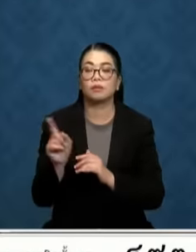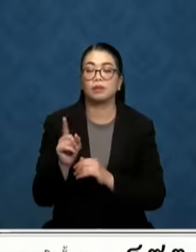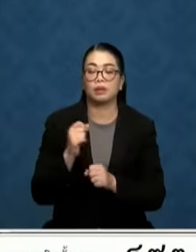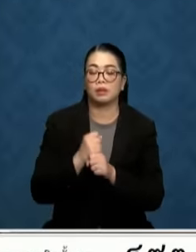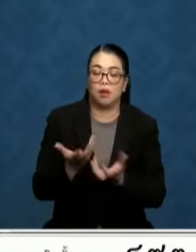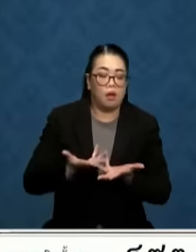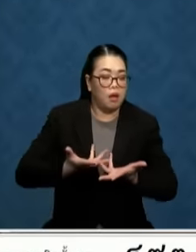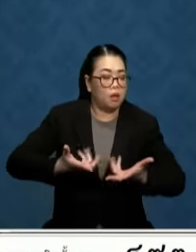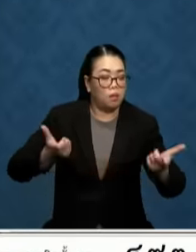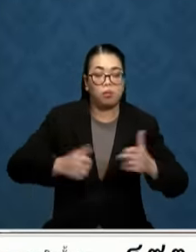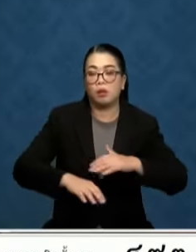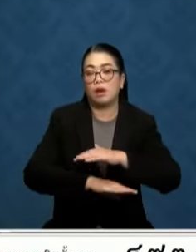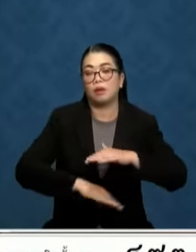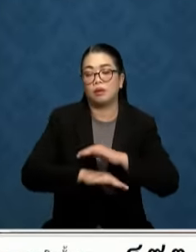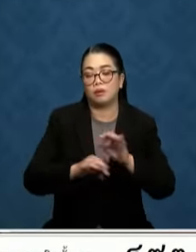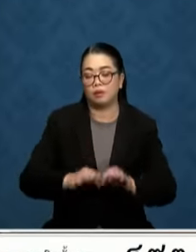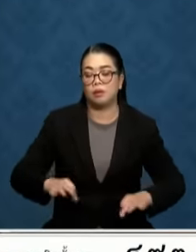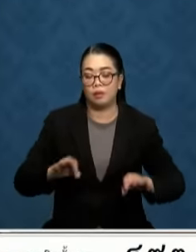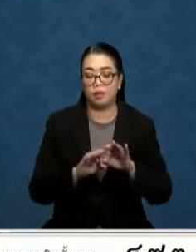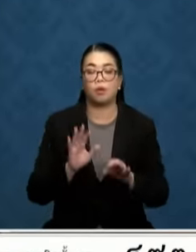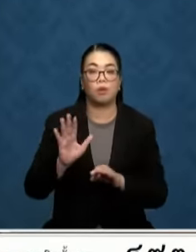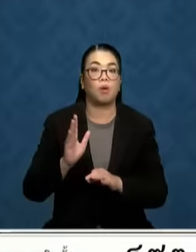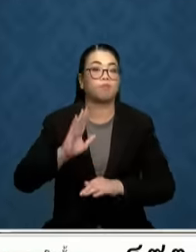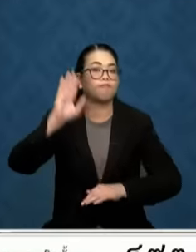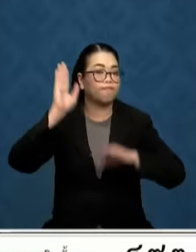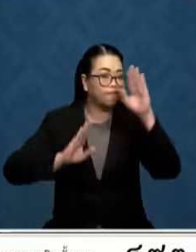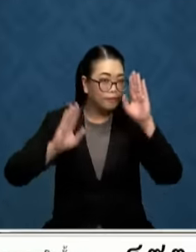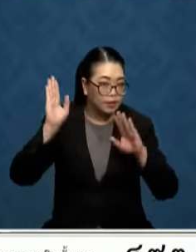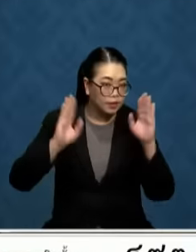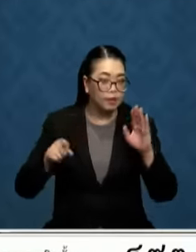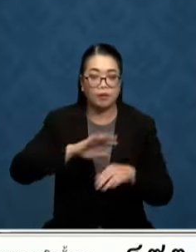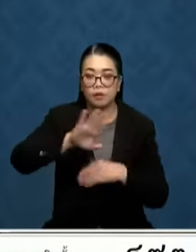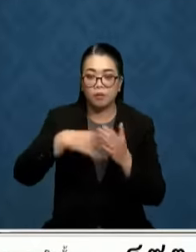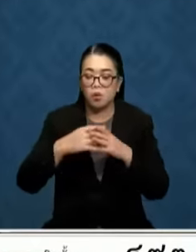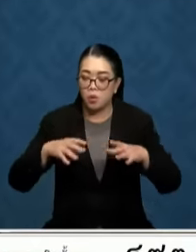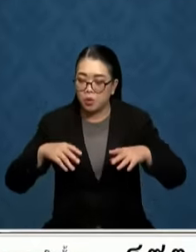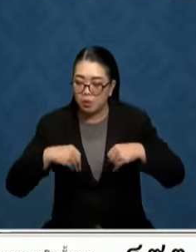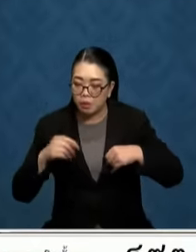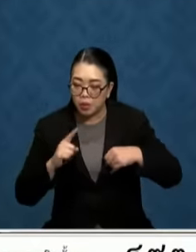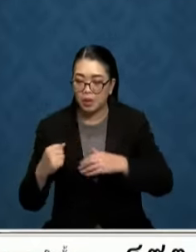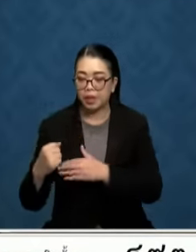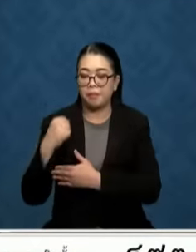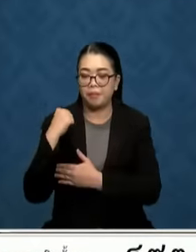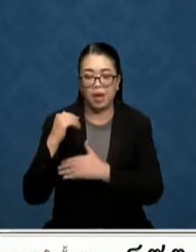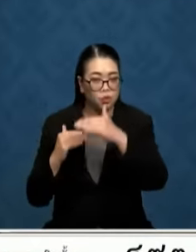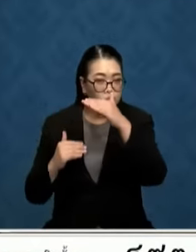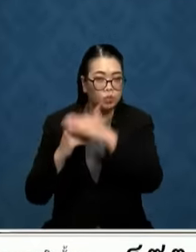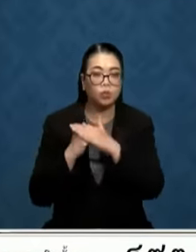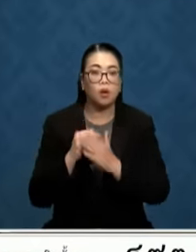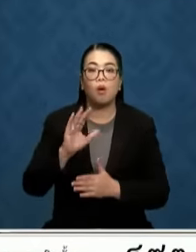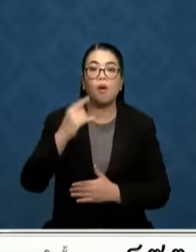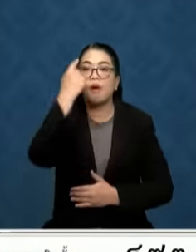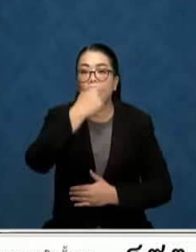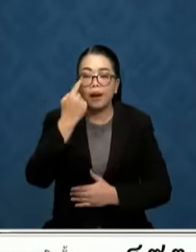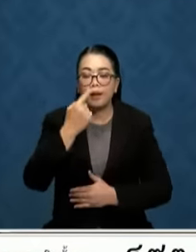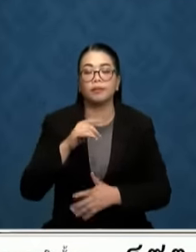ทำลายรากฐานที่สัมคัญของระสักิ ทิประไตที่เรายอมรับกันว่าอำนาจสูงสุดนั้นเป็นของป